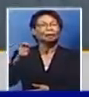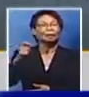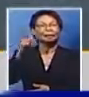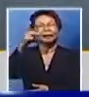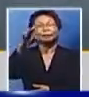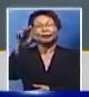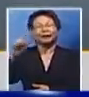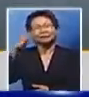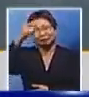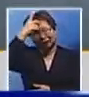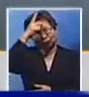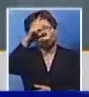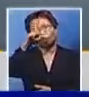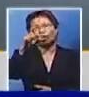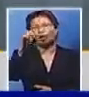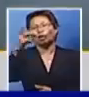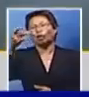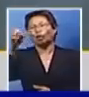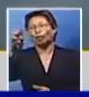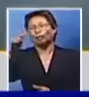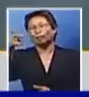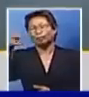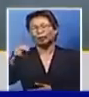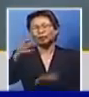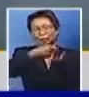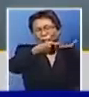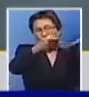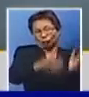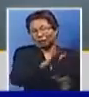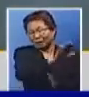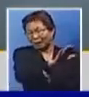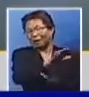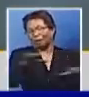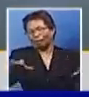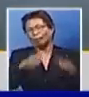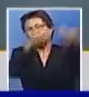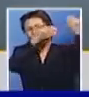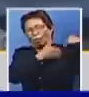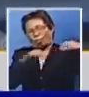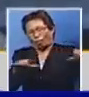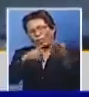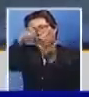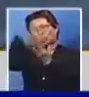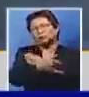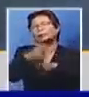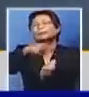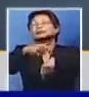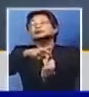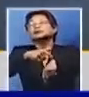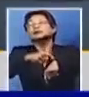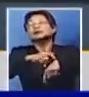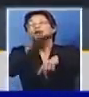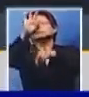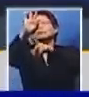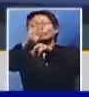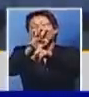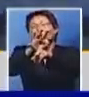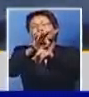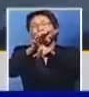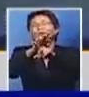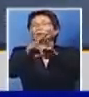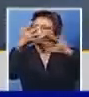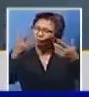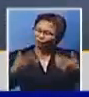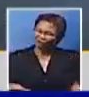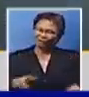Ali. Kontraktor Nazma Resources bertanggungjawab melaksanakan projek berkenaan yang memakan masa kira-kira 9 bulan dan